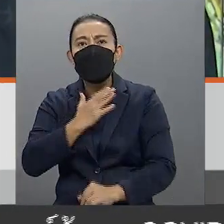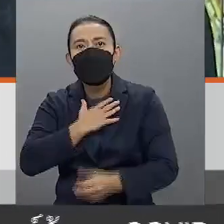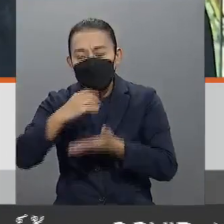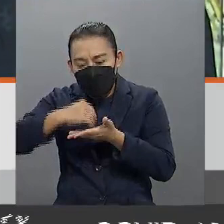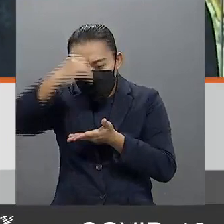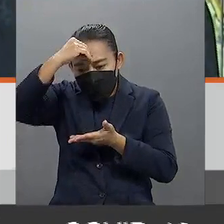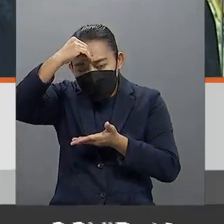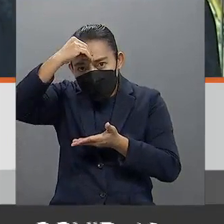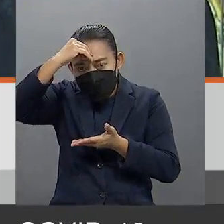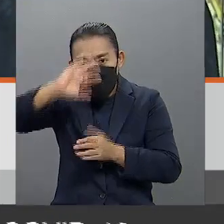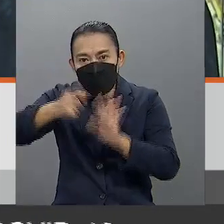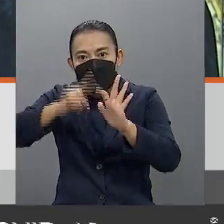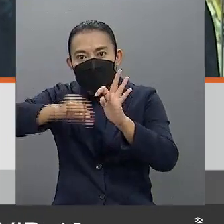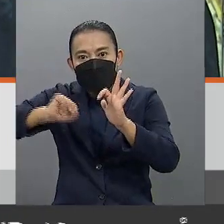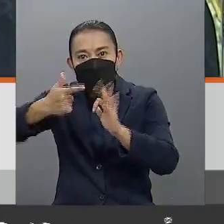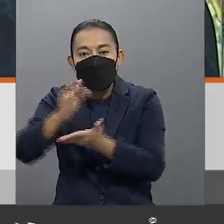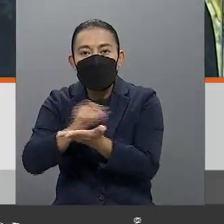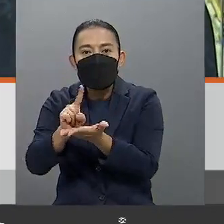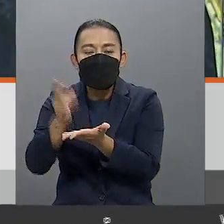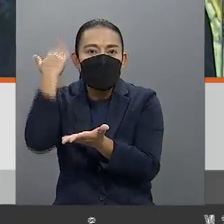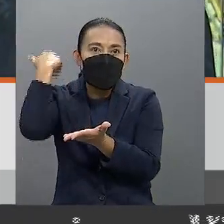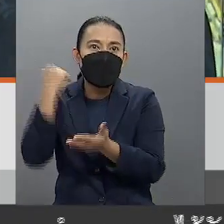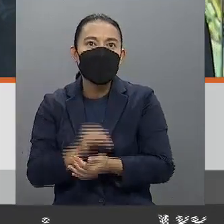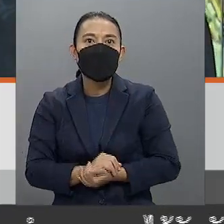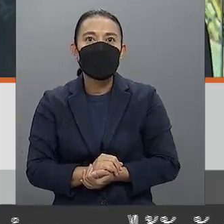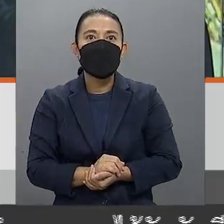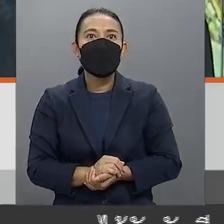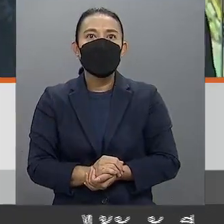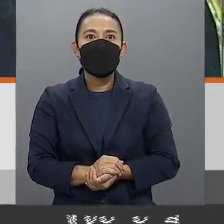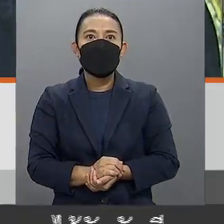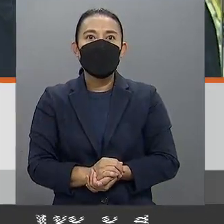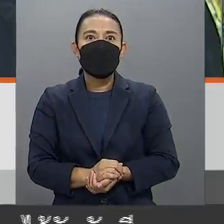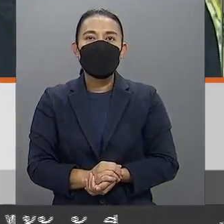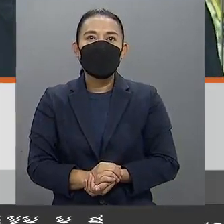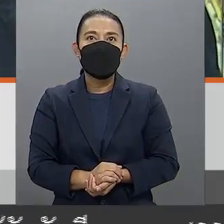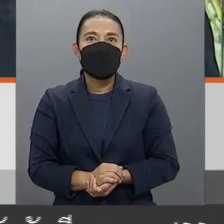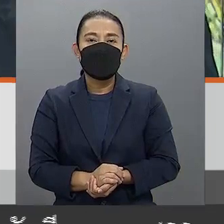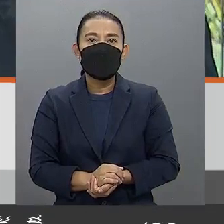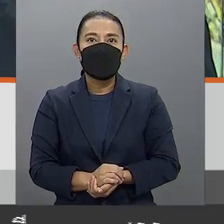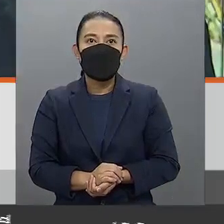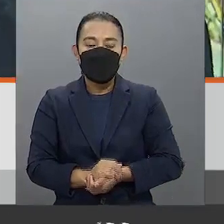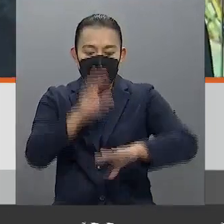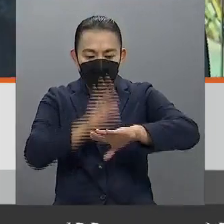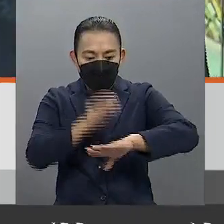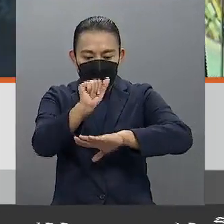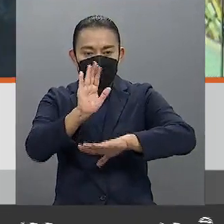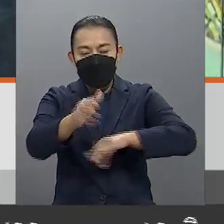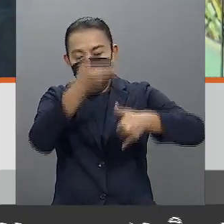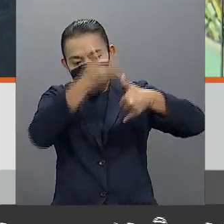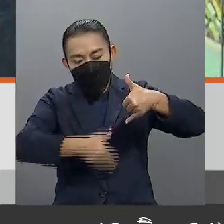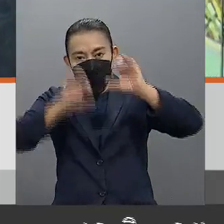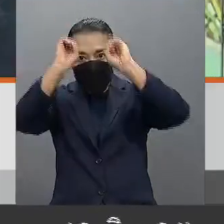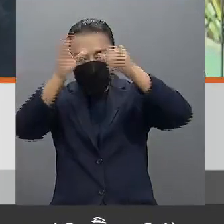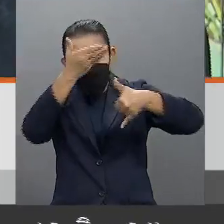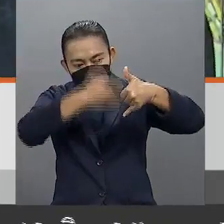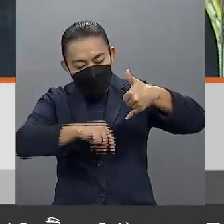สิบปีที่แล้วเนี่ยครับแล้วก็คือความเชี่ยวชาญความชำนาญของเขาเนี่ยเป็นที่ประทับใจของเด็ก